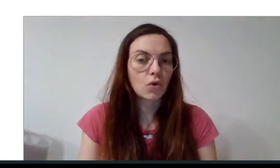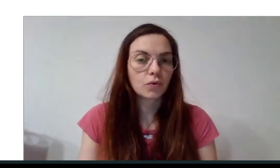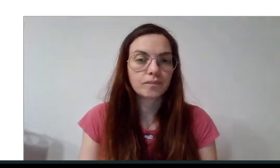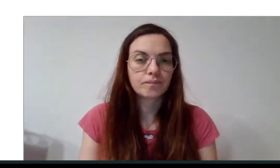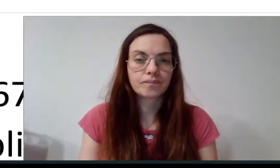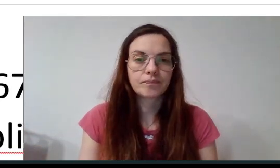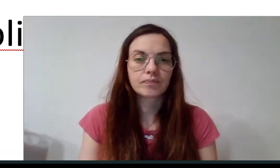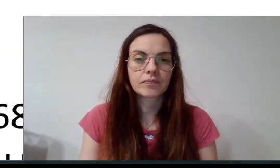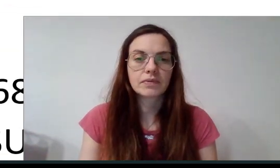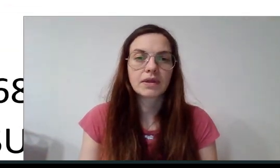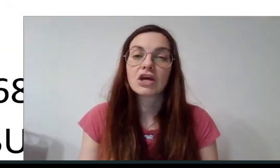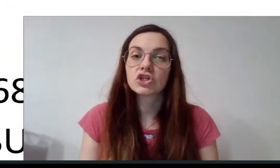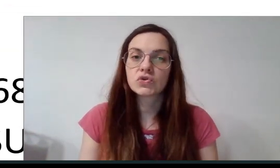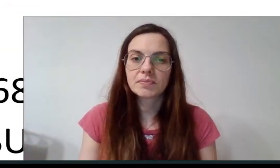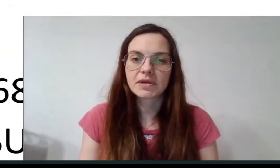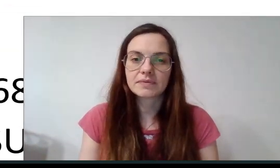Schwimmen.